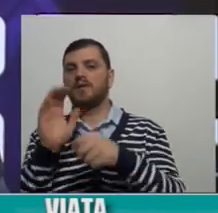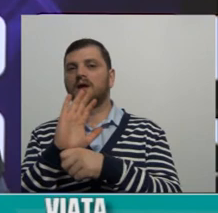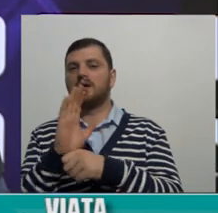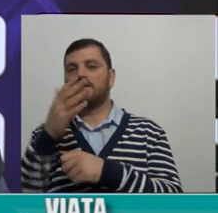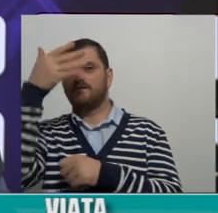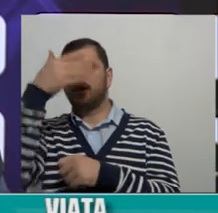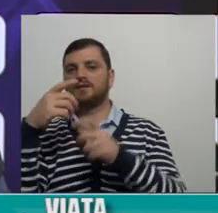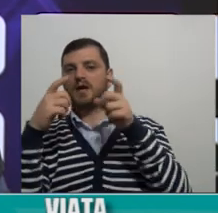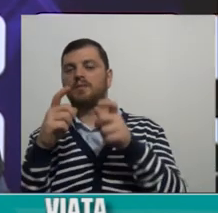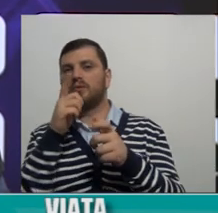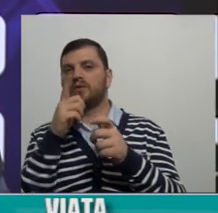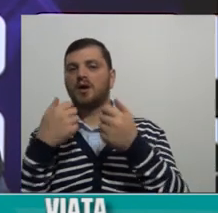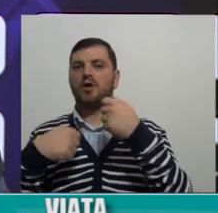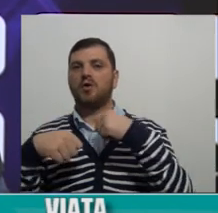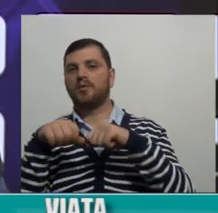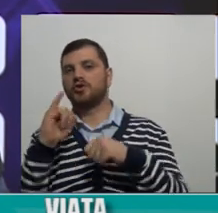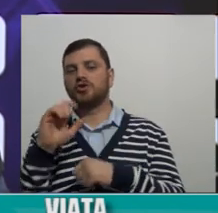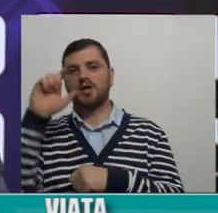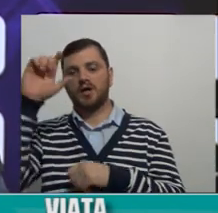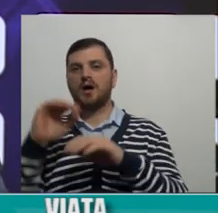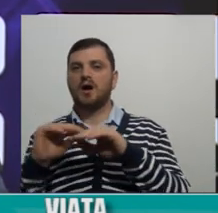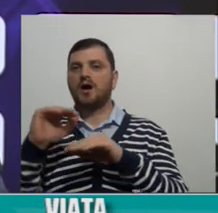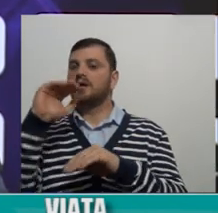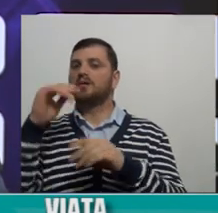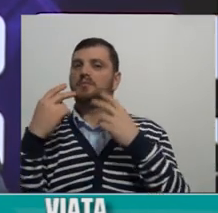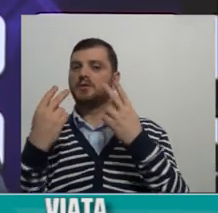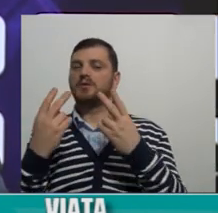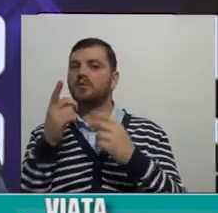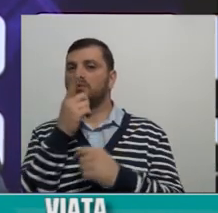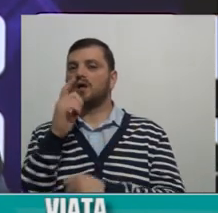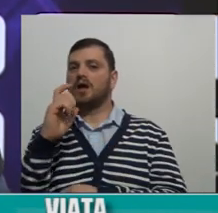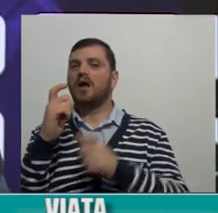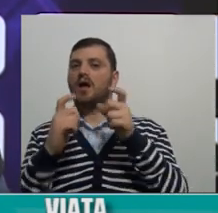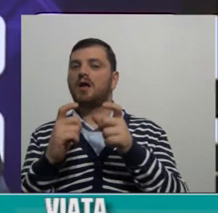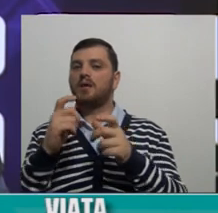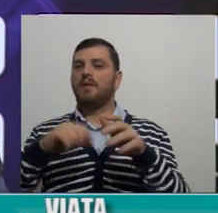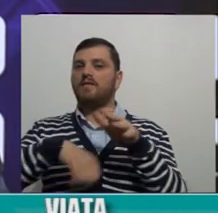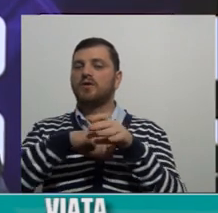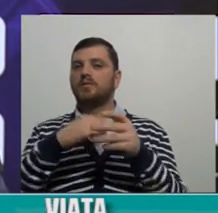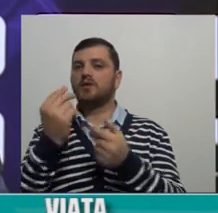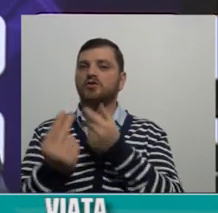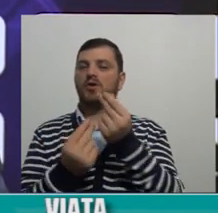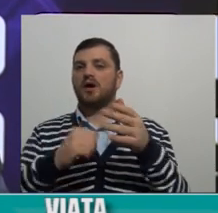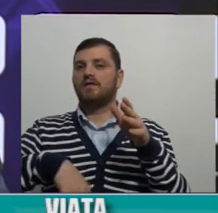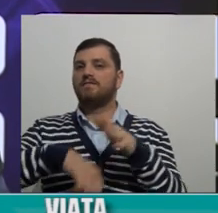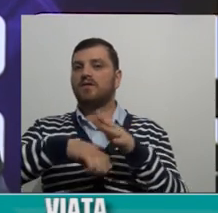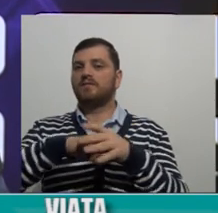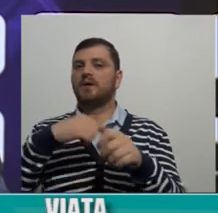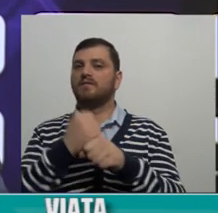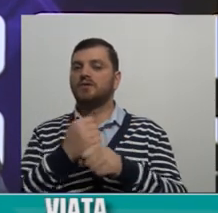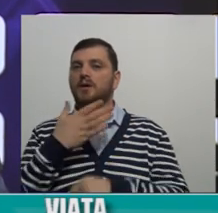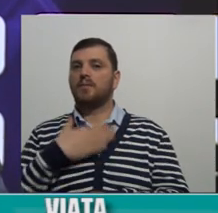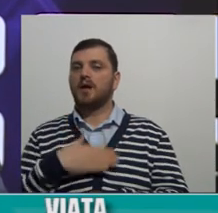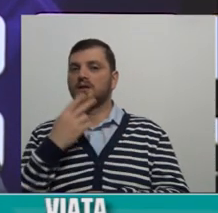de imaginea de față a echipei, unde atitudinea și încrederea au crescut considerabil, unde echipa joacă, face un